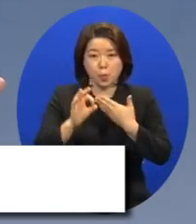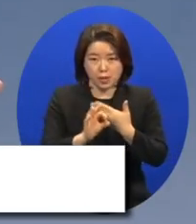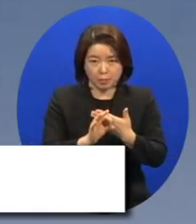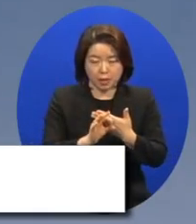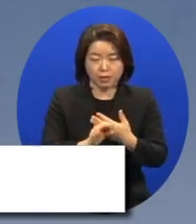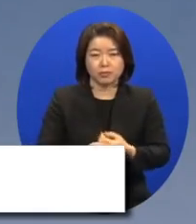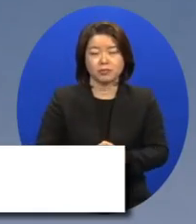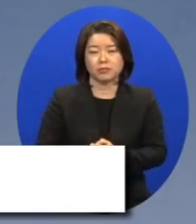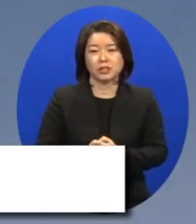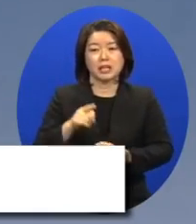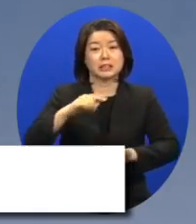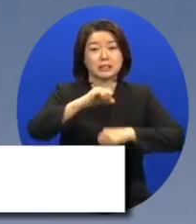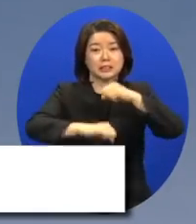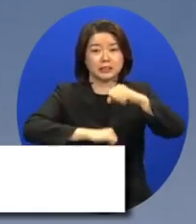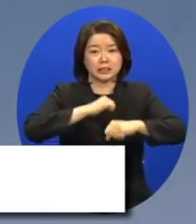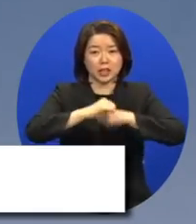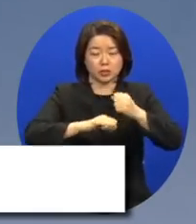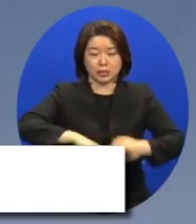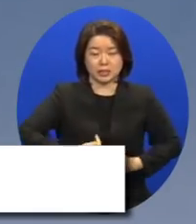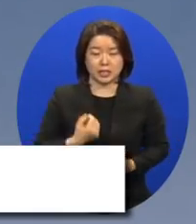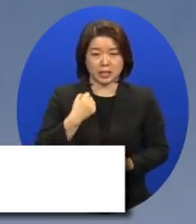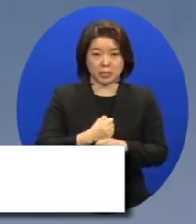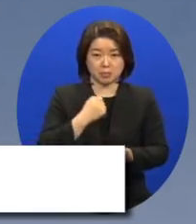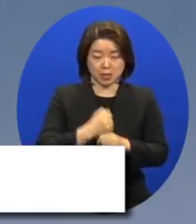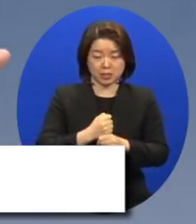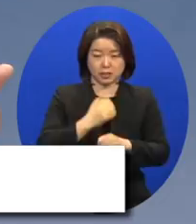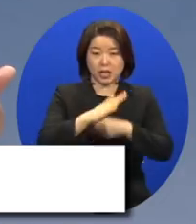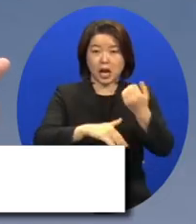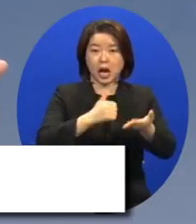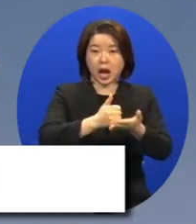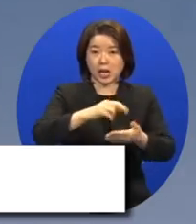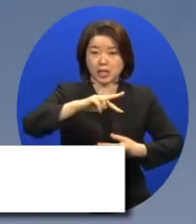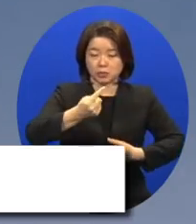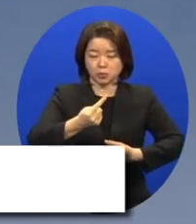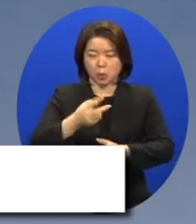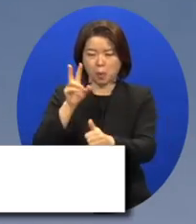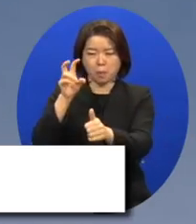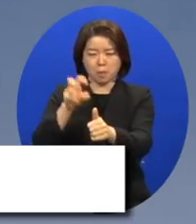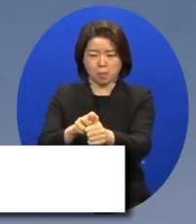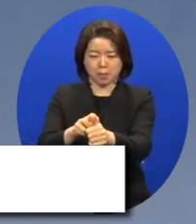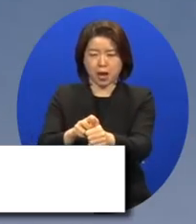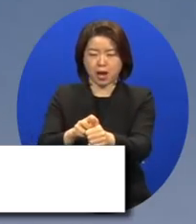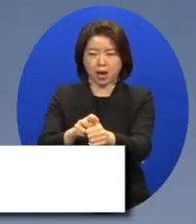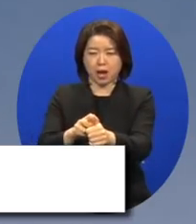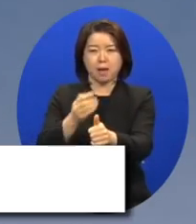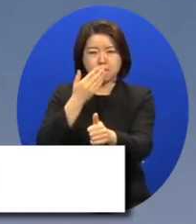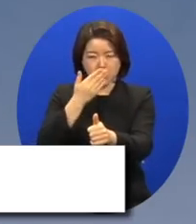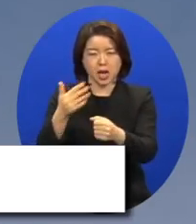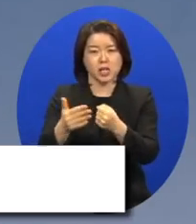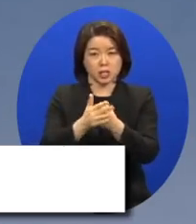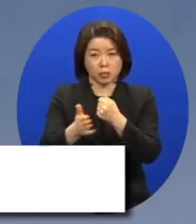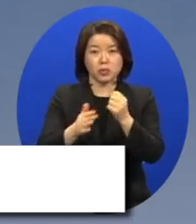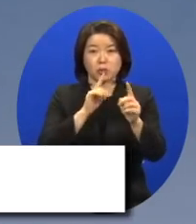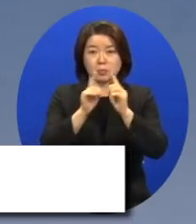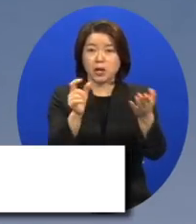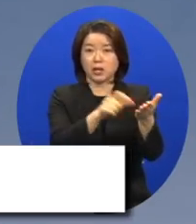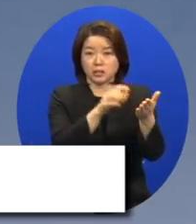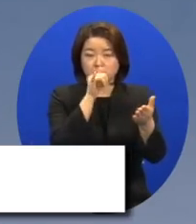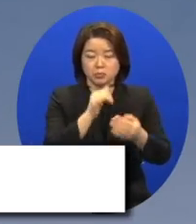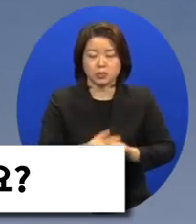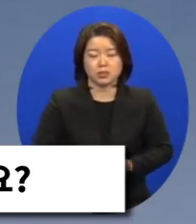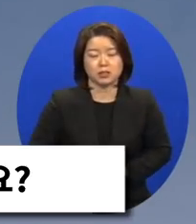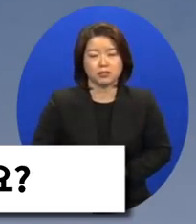그 자유는 자기를 만든 하나님 마저 배반할 수 있어야 하기 때문이다 라고 말했습니다